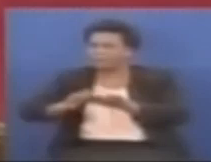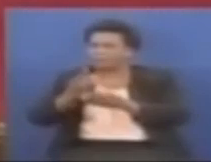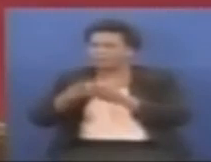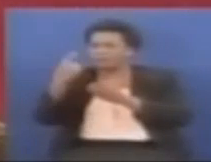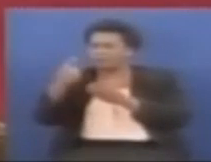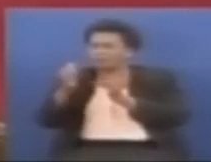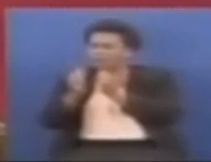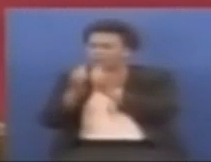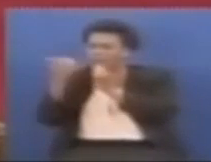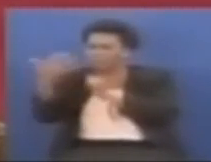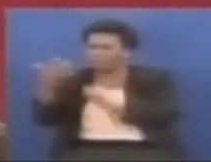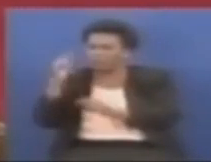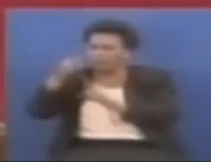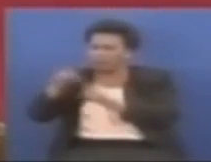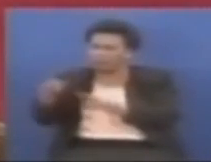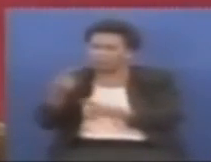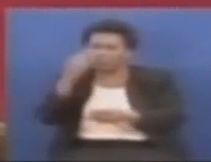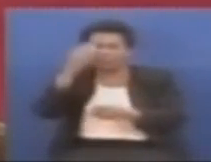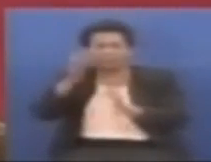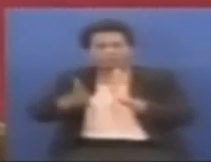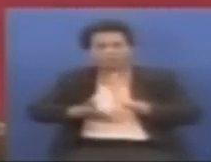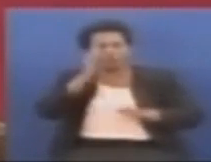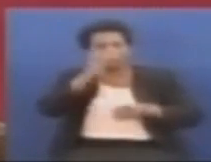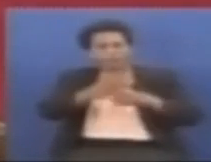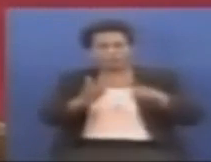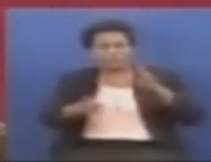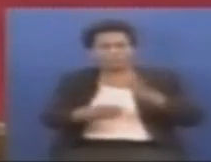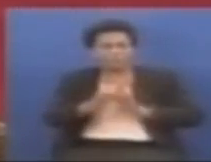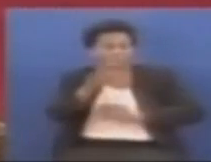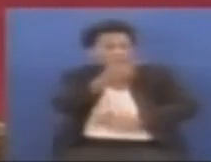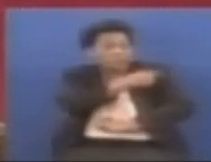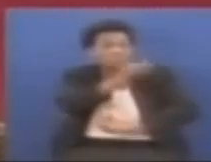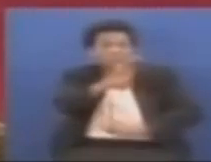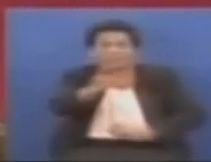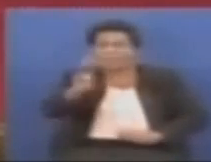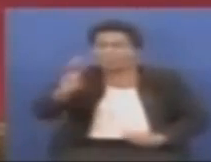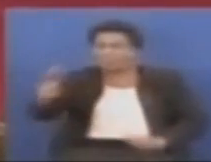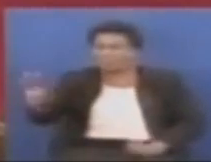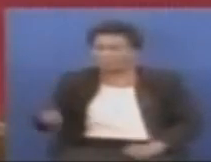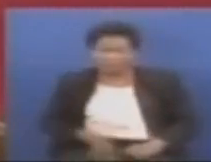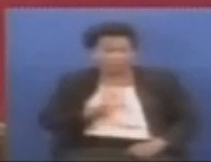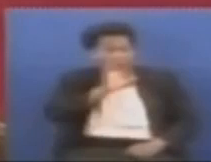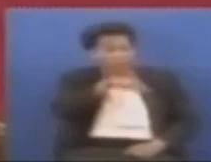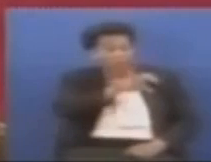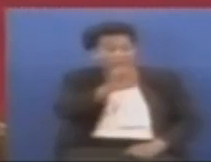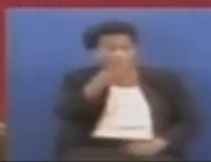ya kuanza ujenzi wa hospitali 67 za halmashauri. Aidha, katika mwaka wa fedha